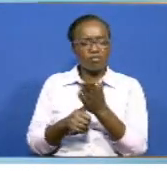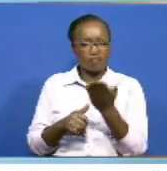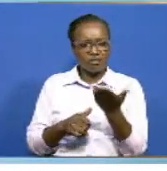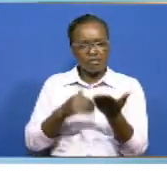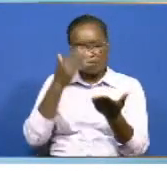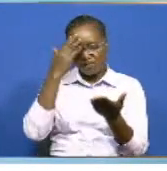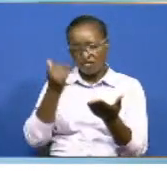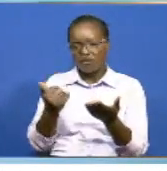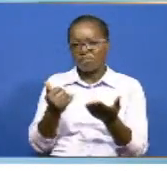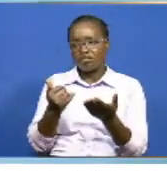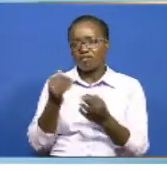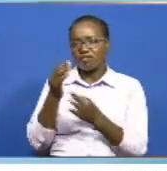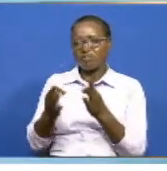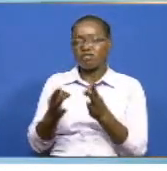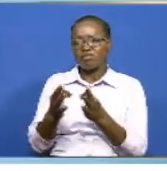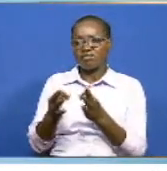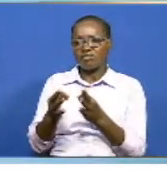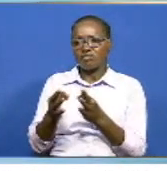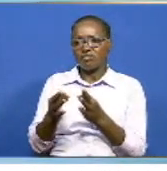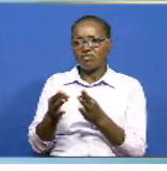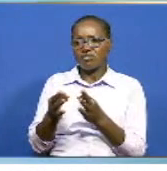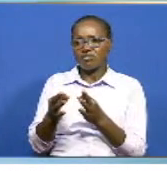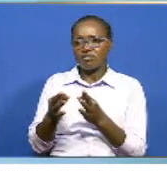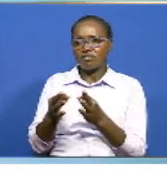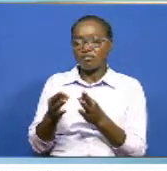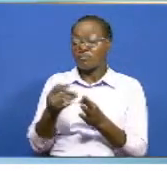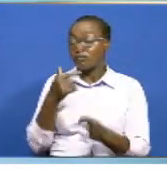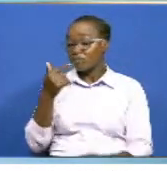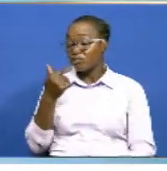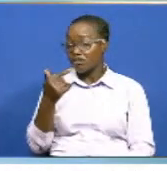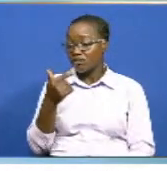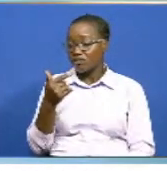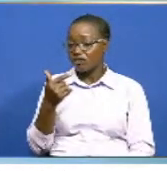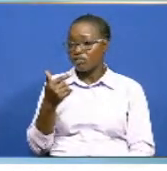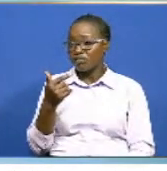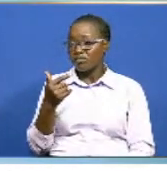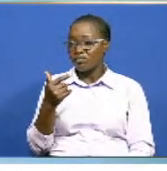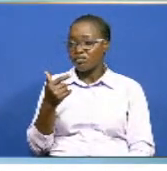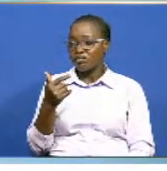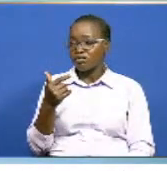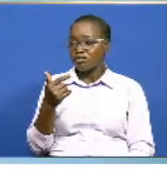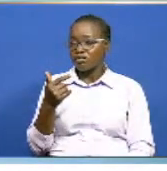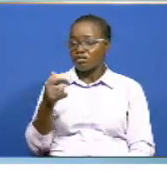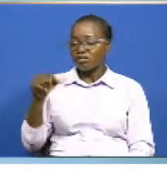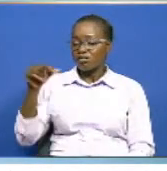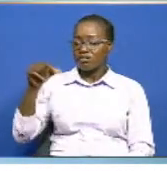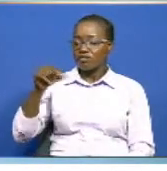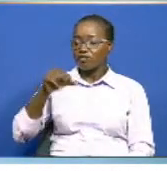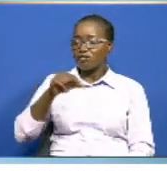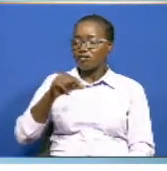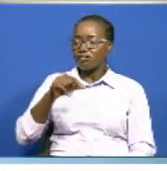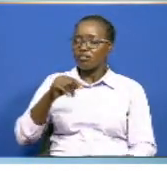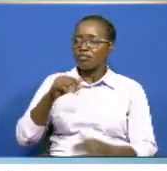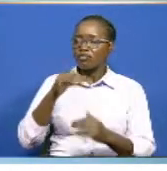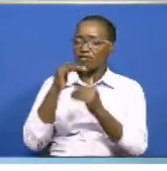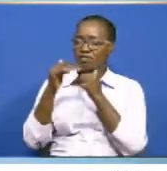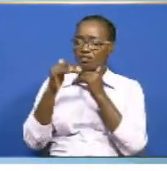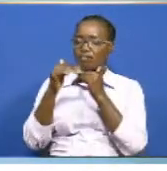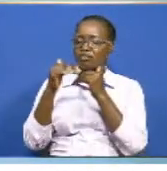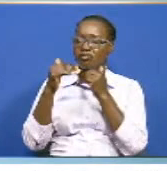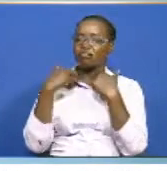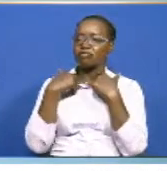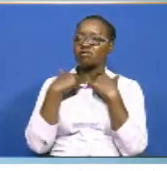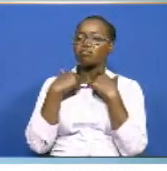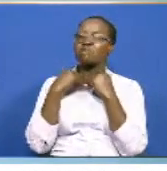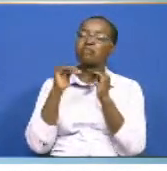Sababu ukiona hata vile tulisema tu tulikuwa na mambo ya karantini, vile watu serikali